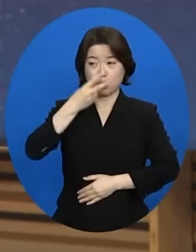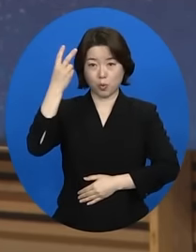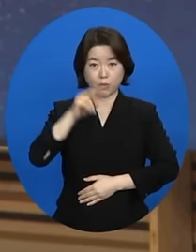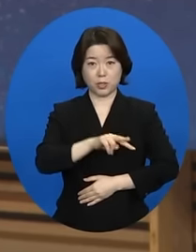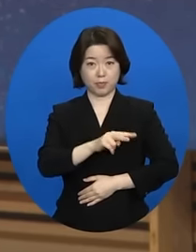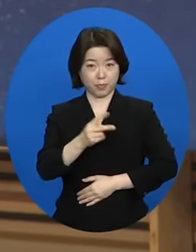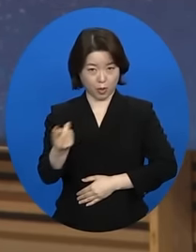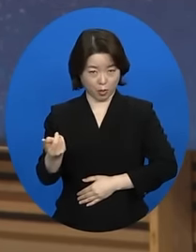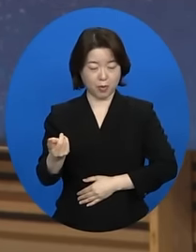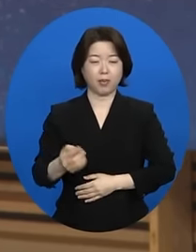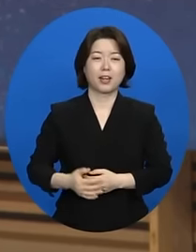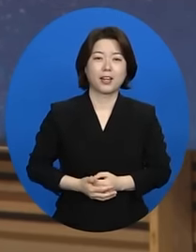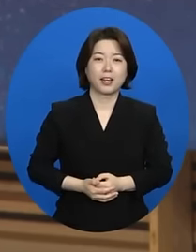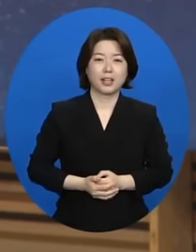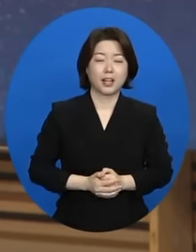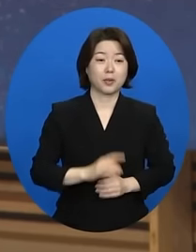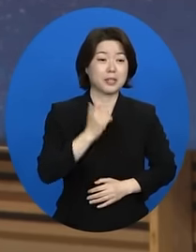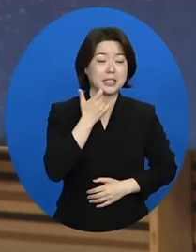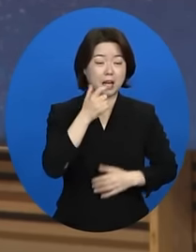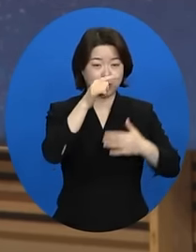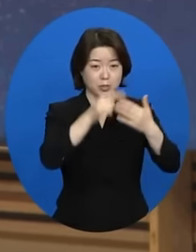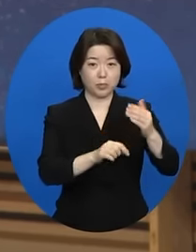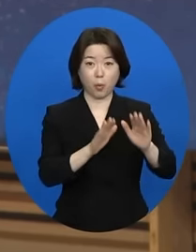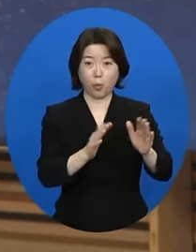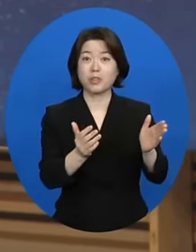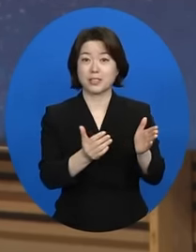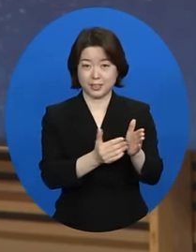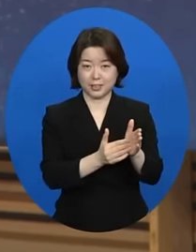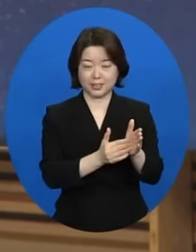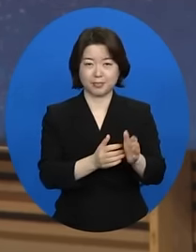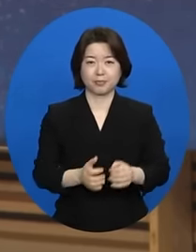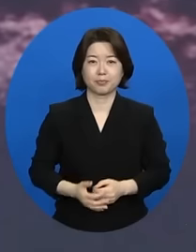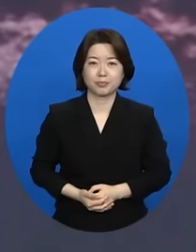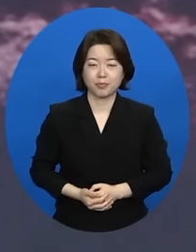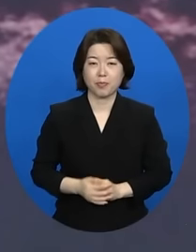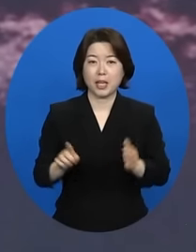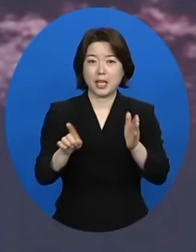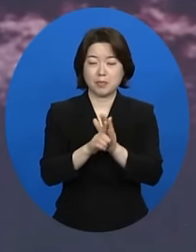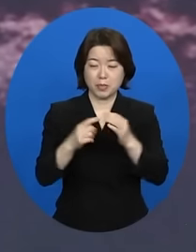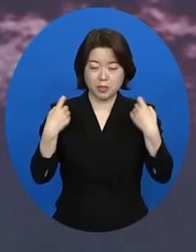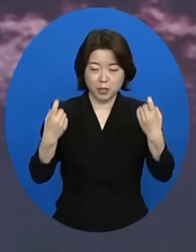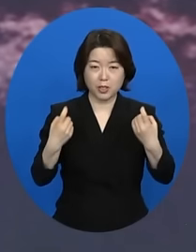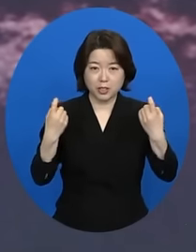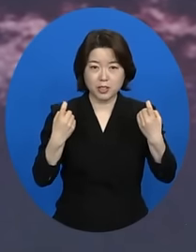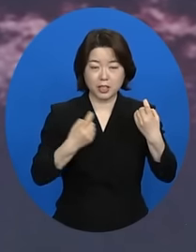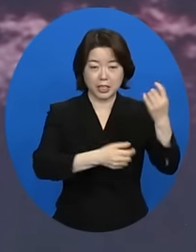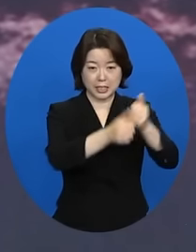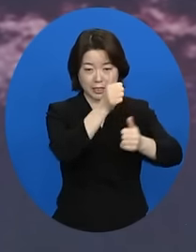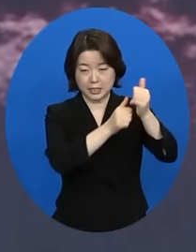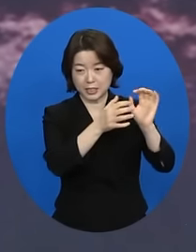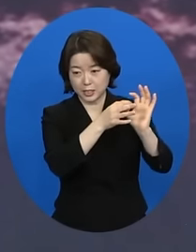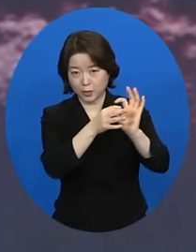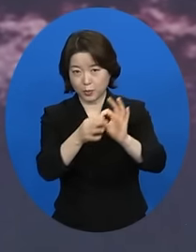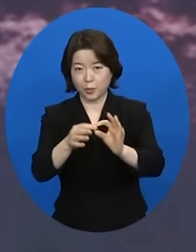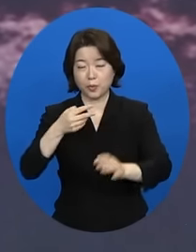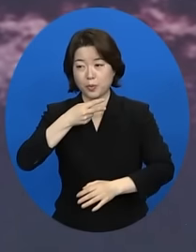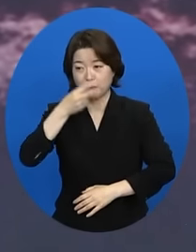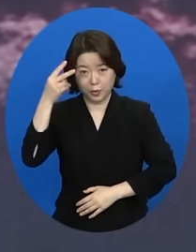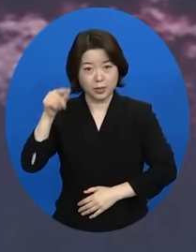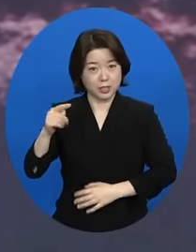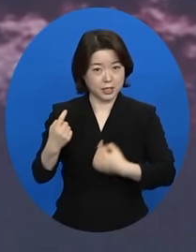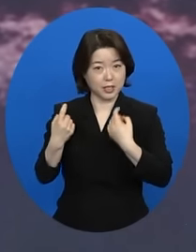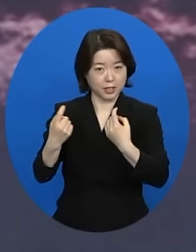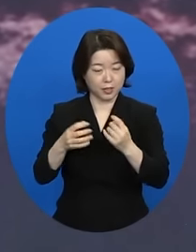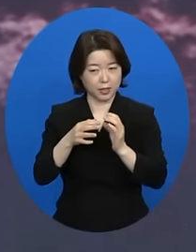때문에 우리 야곱 시리즈는 오늘 여기서 마치게 되고요. 믿음의 여정이 세대를 이어서 요셉으로 이어지는 그 여정을